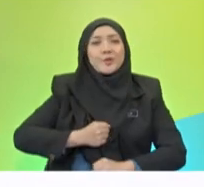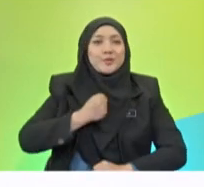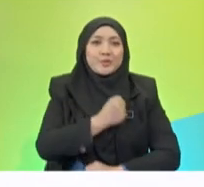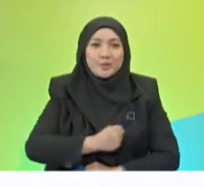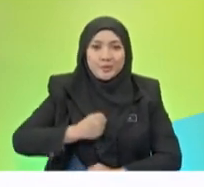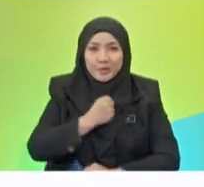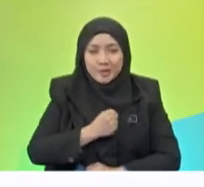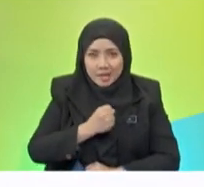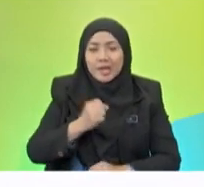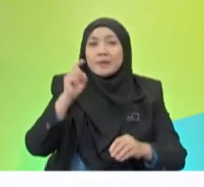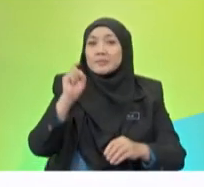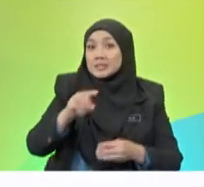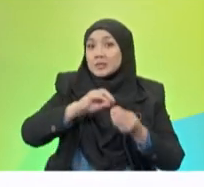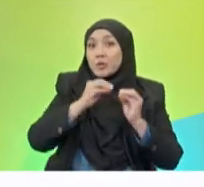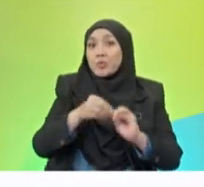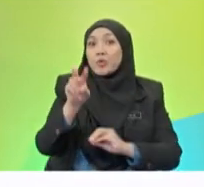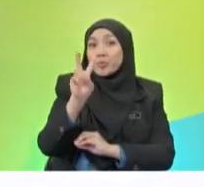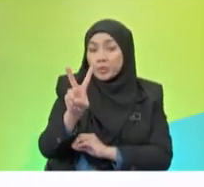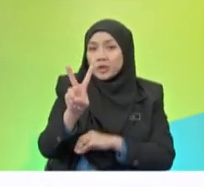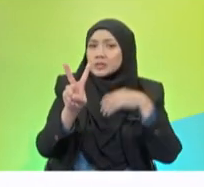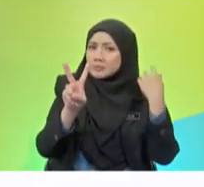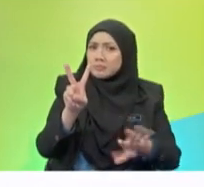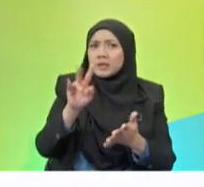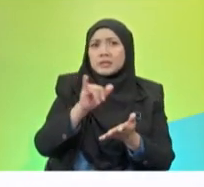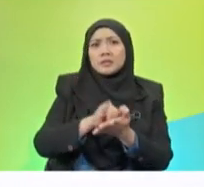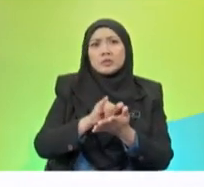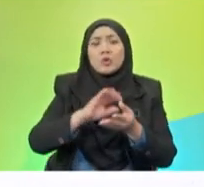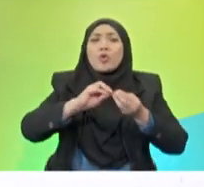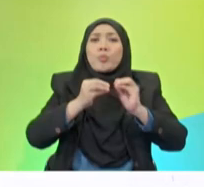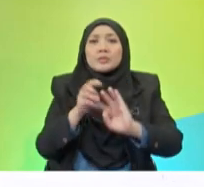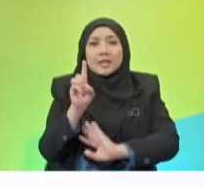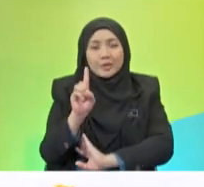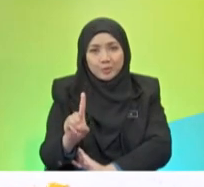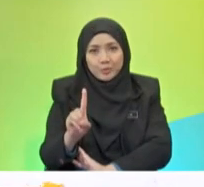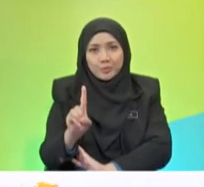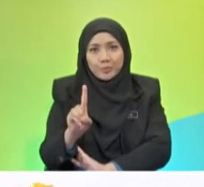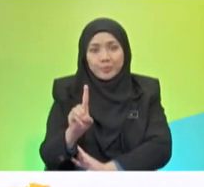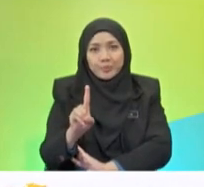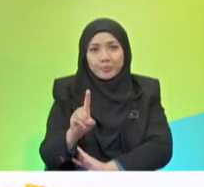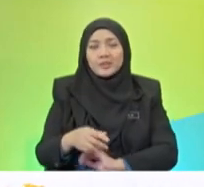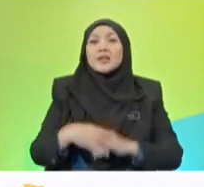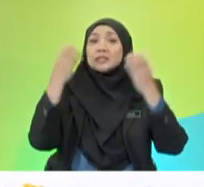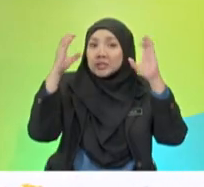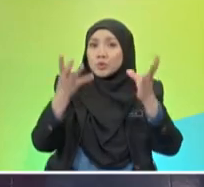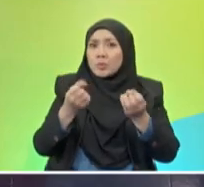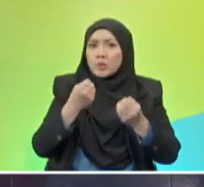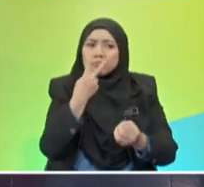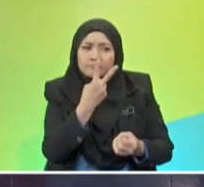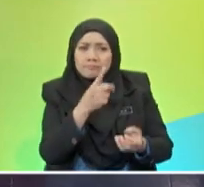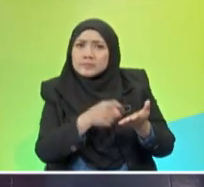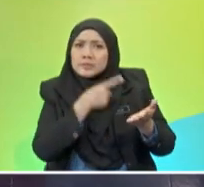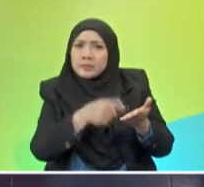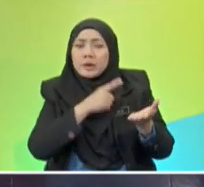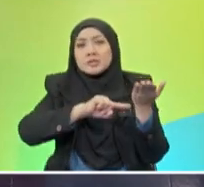2 dulu. Kemudian... 1. Tu betul. Kita nak semak. Cuba okay, kita nyanyikan lagu